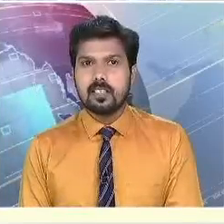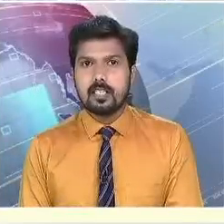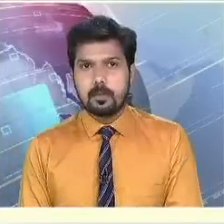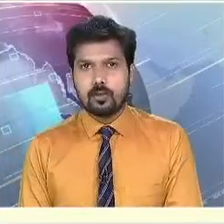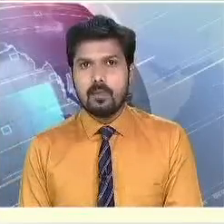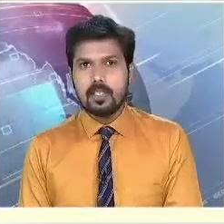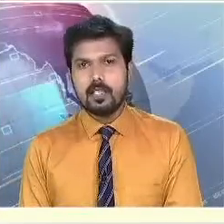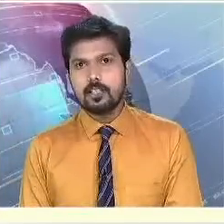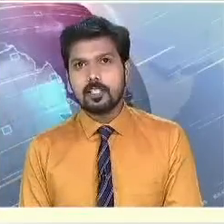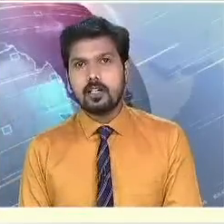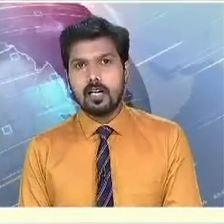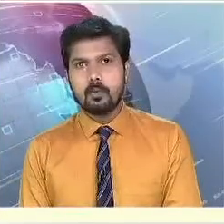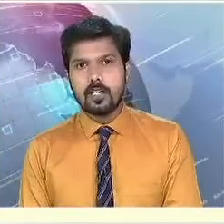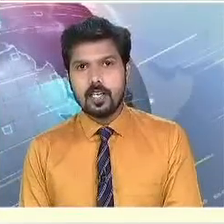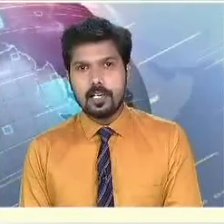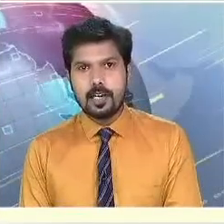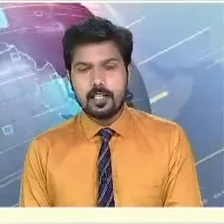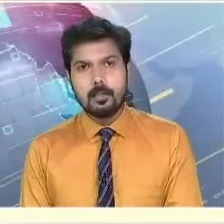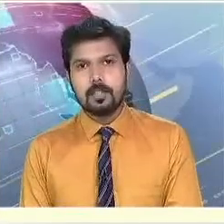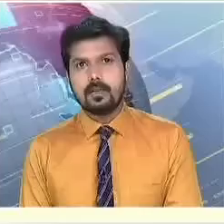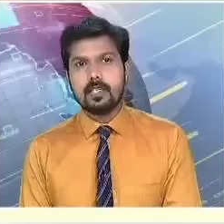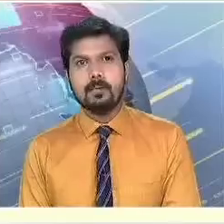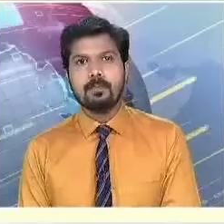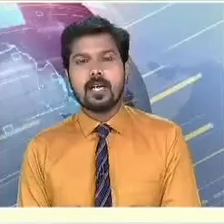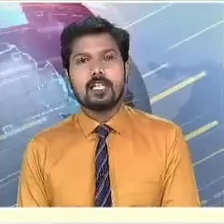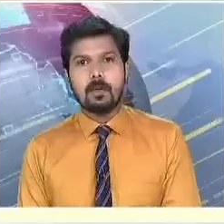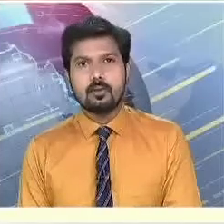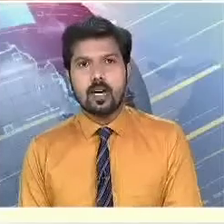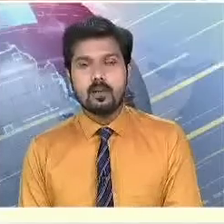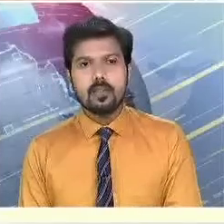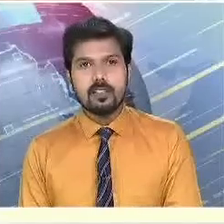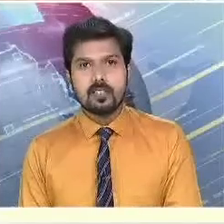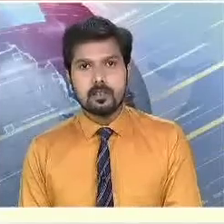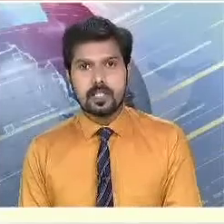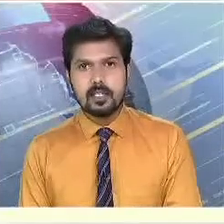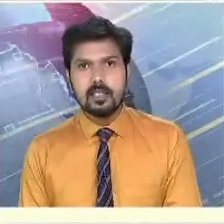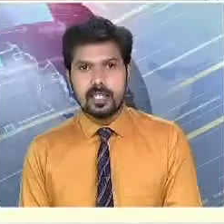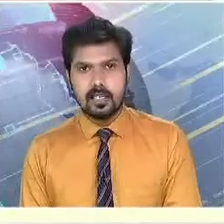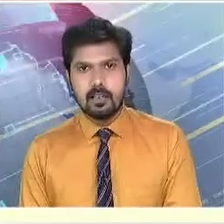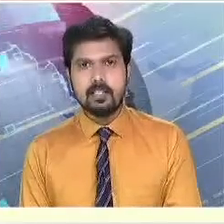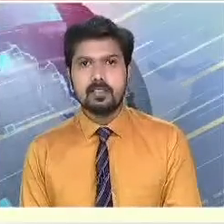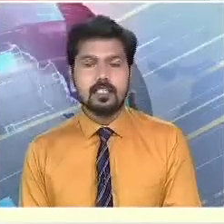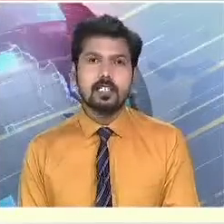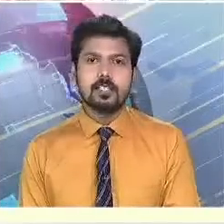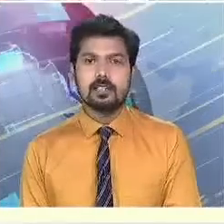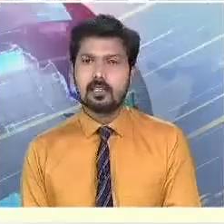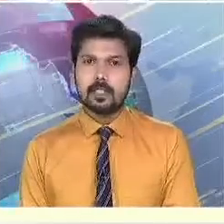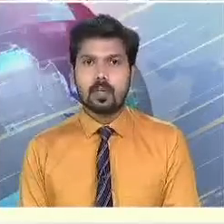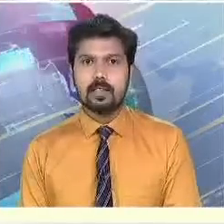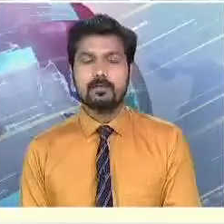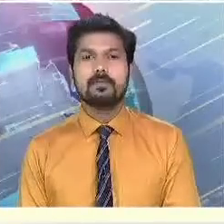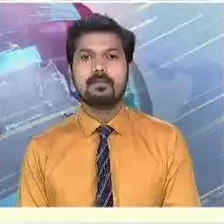மின்சார சட்டத்திருத்த மசோதாவுக்கு எதிர்க்கட்சிகள் அறிமுக நிலையிலேயே எதிர்ப்பு தெரிவித்தன. இந்த மசோதா கூட்டாட்சி தத்துவத்திற்கு எதிரானது என்று